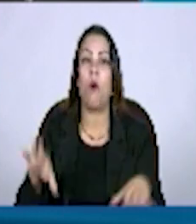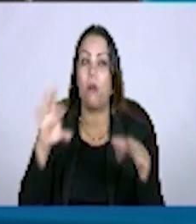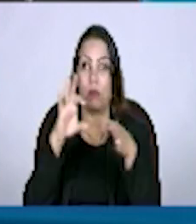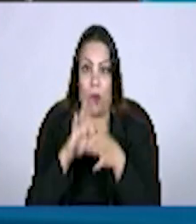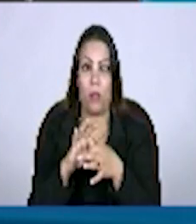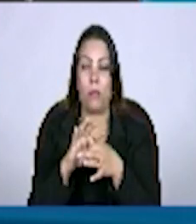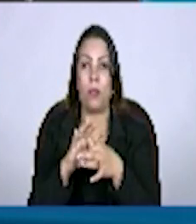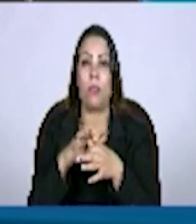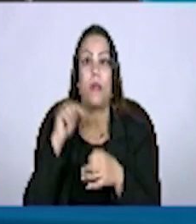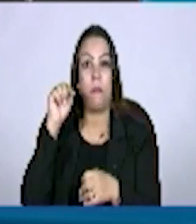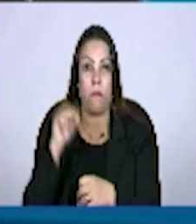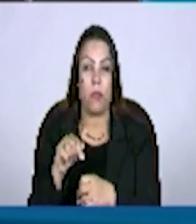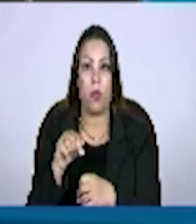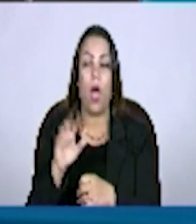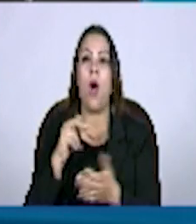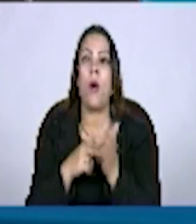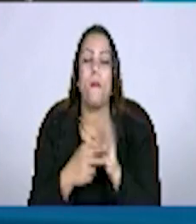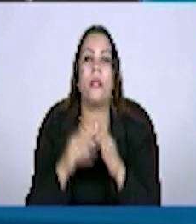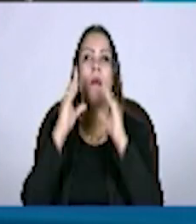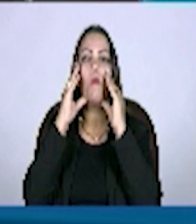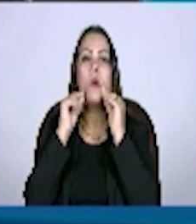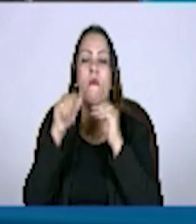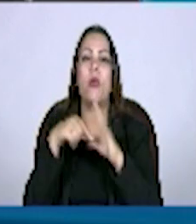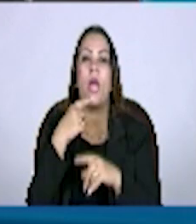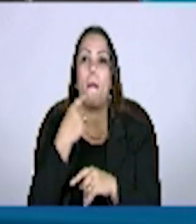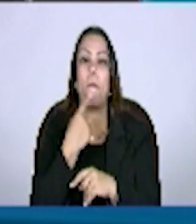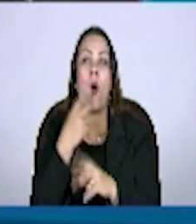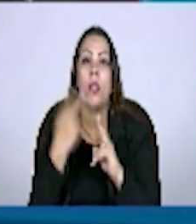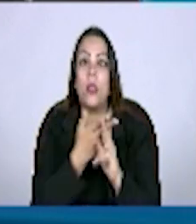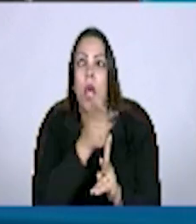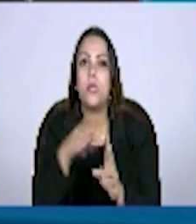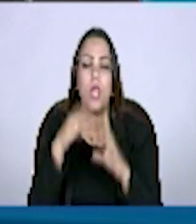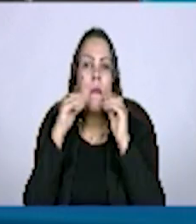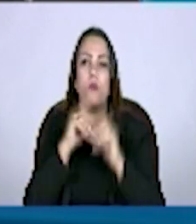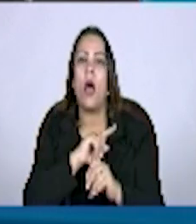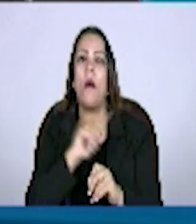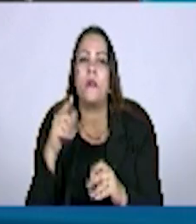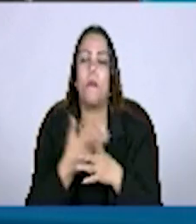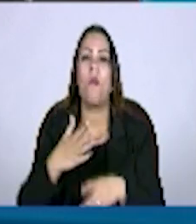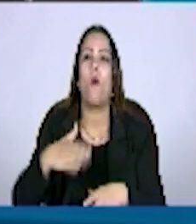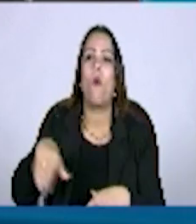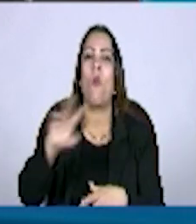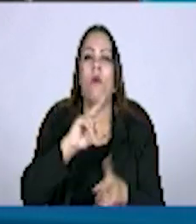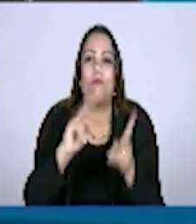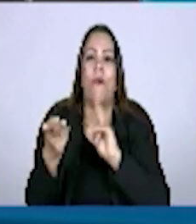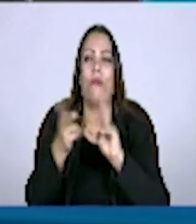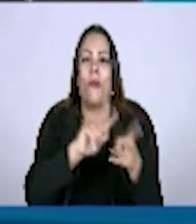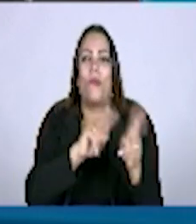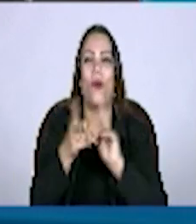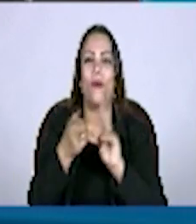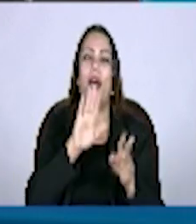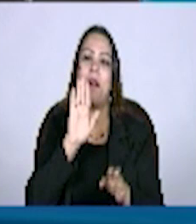ارتبطت ب او جعلت سعادتك في افواه الاخرين لن تكون سعيدا لان الناس متقلبه